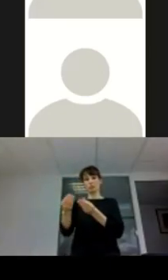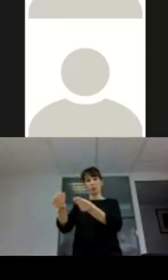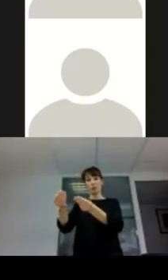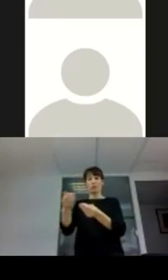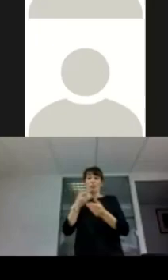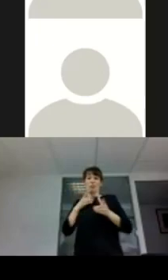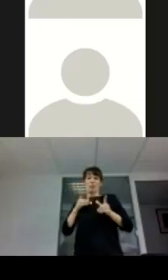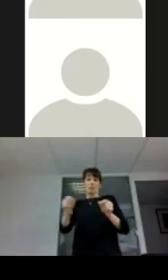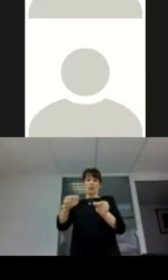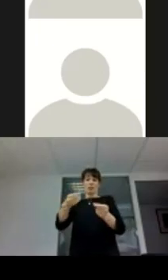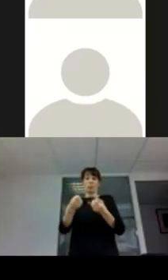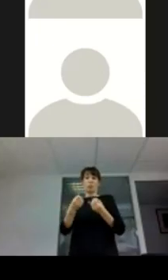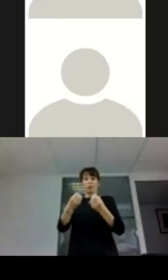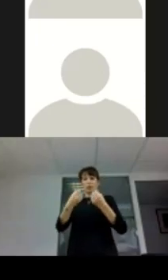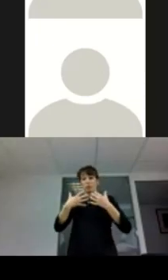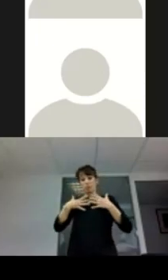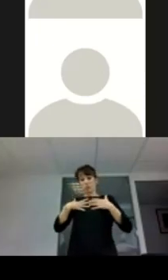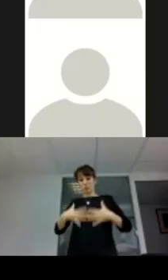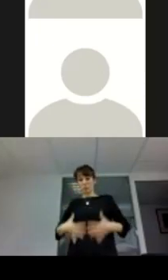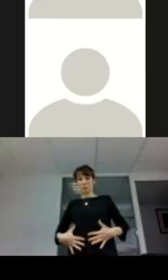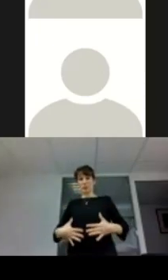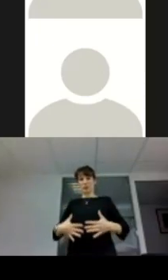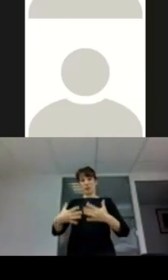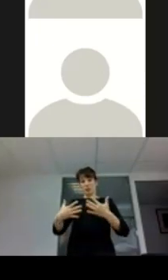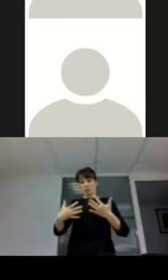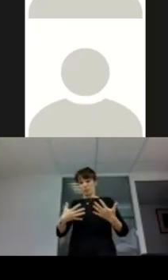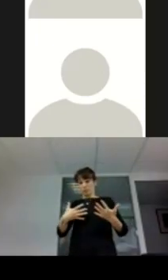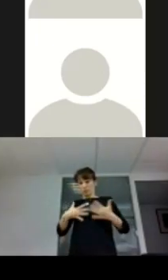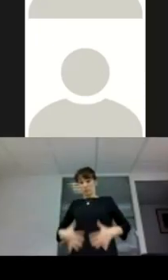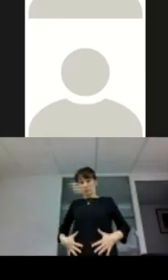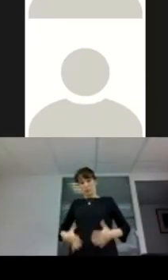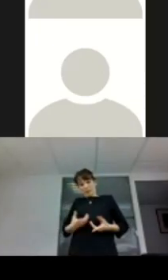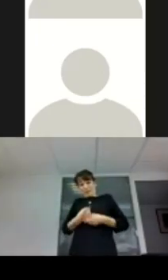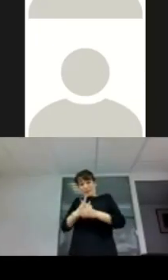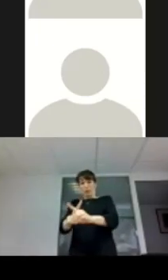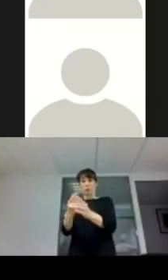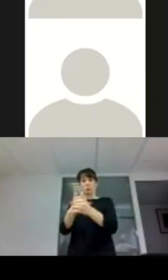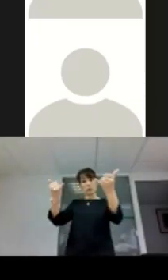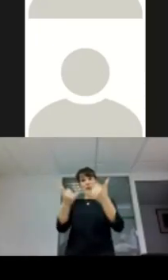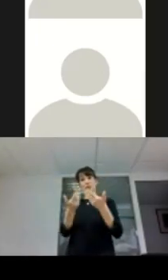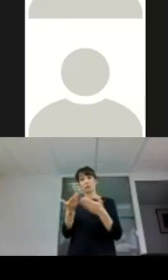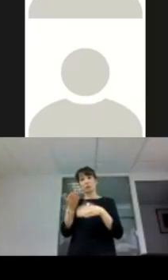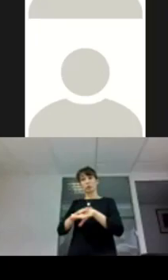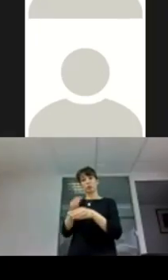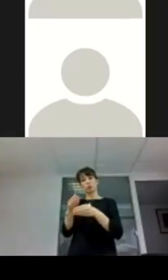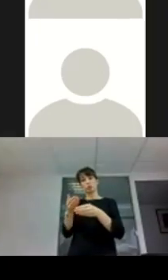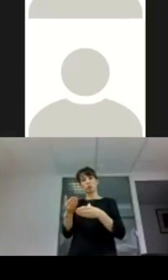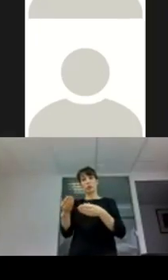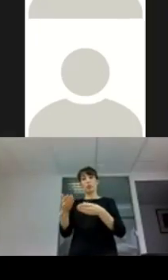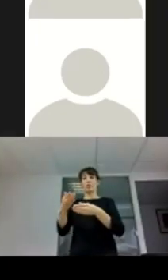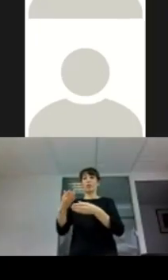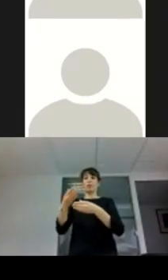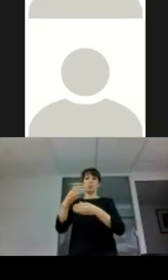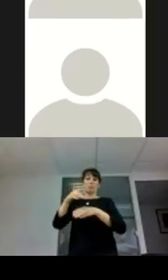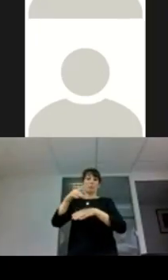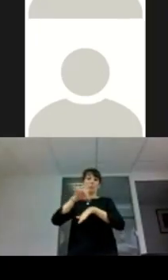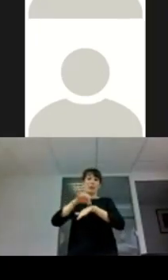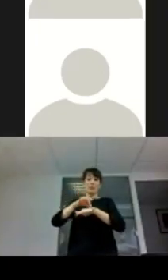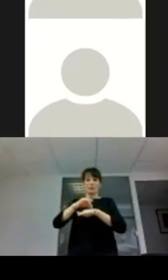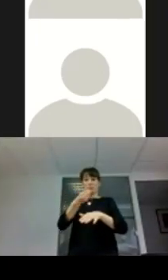dénutrition. Le cancer entraîne un hypercatabolisme, une activation de l'ensemble des mécanismes qui est